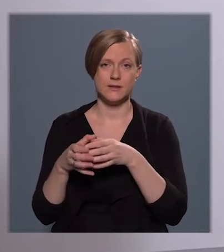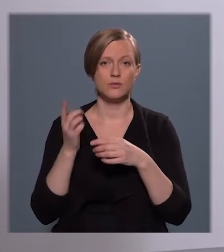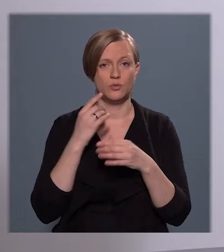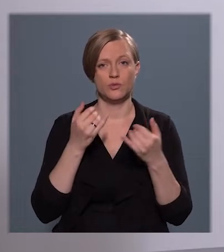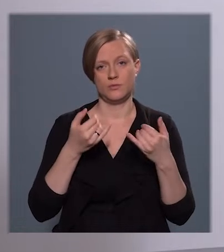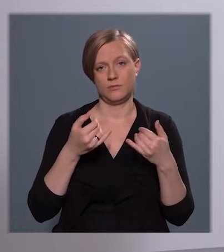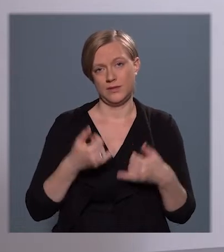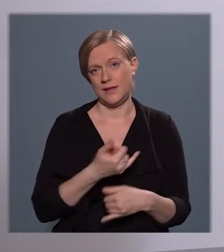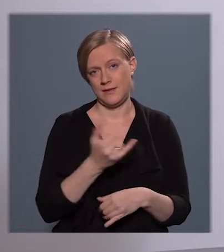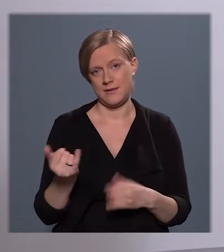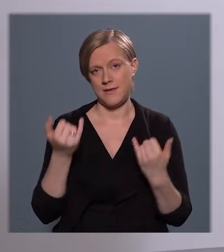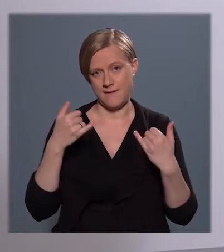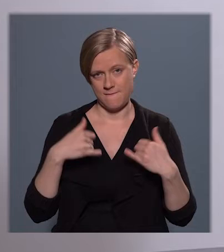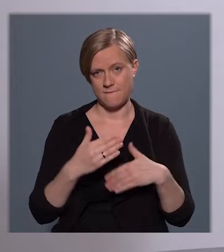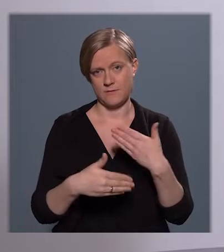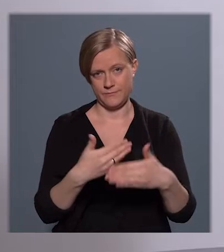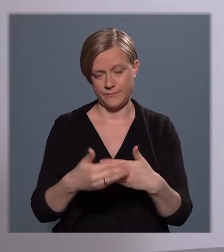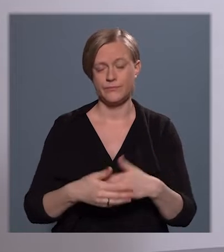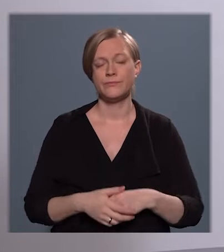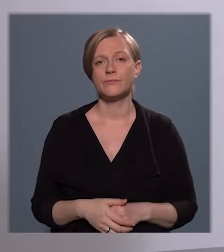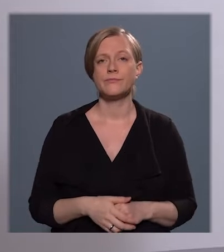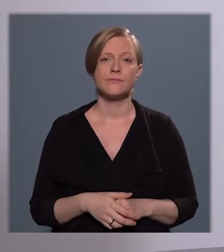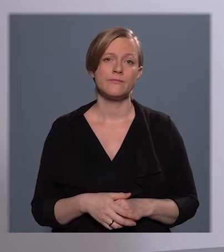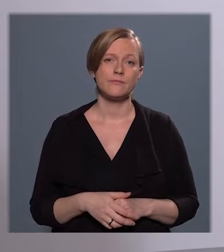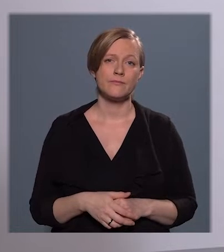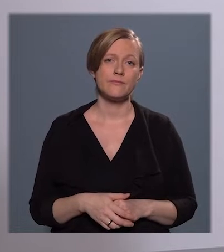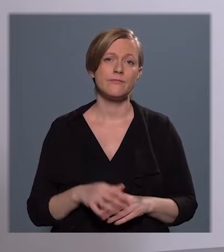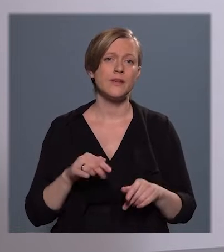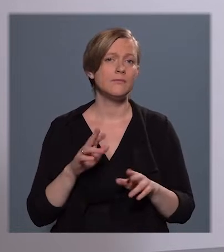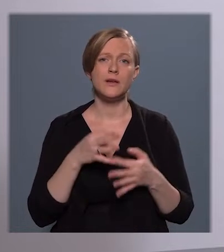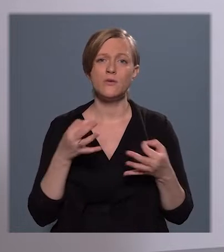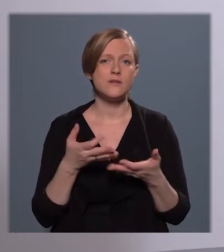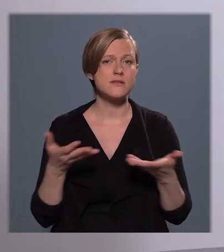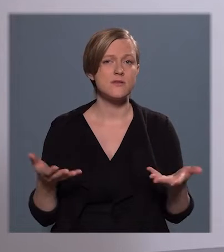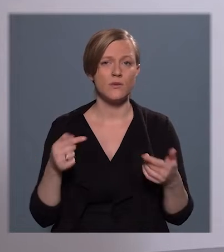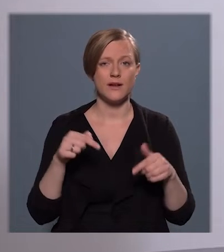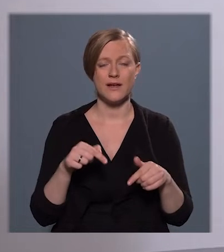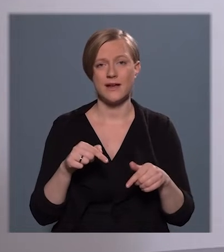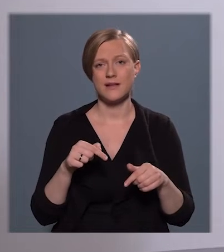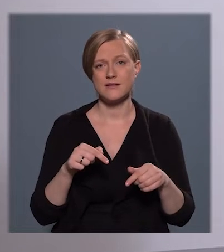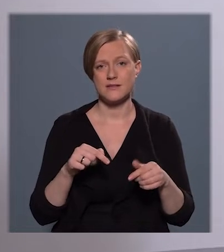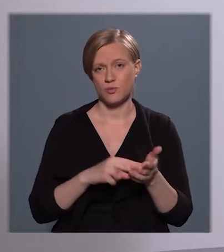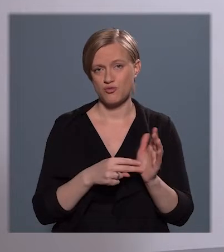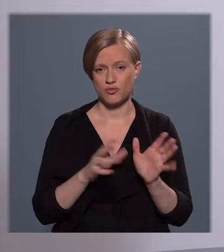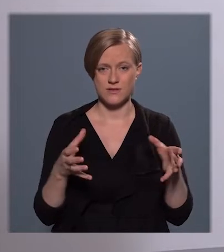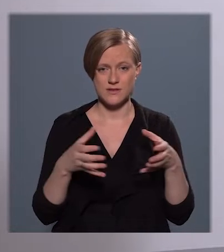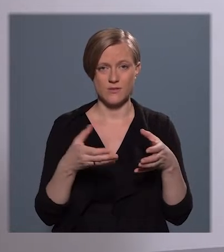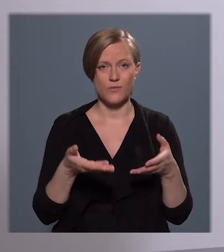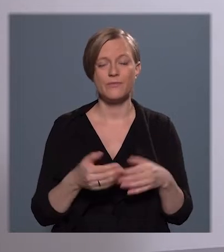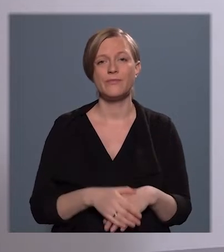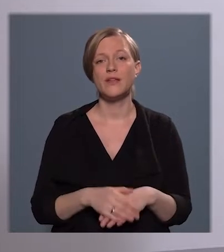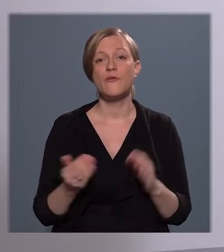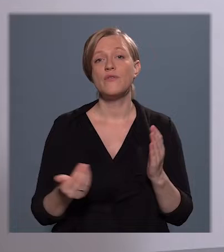évbe keresztül vinni. Itt arról szól ez a konstrukció, hogy